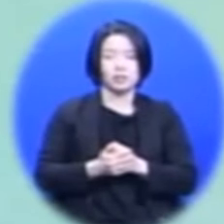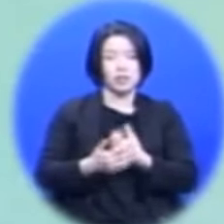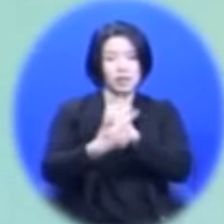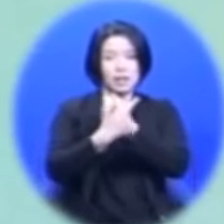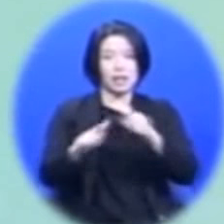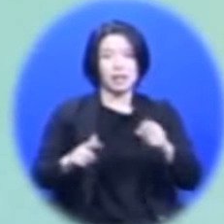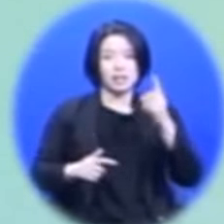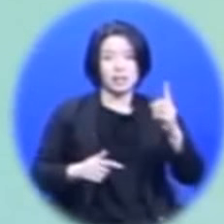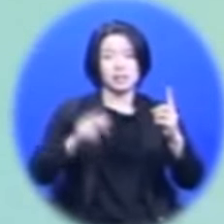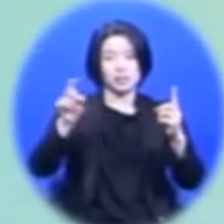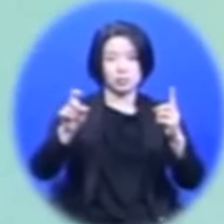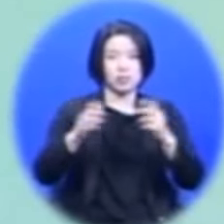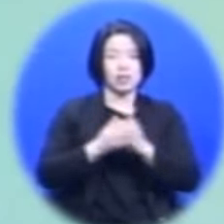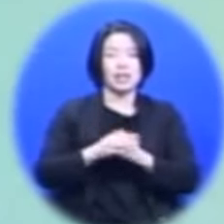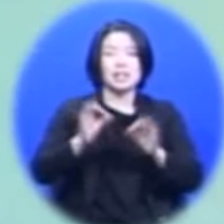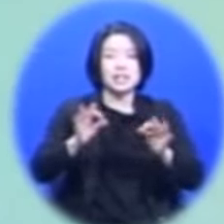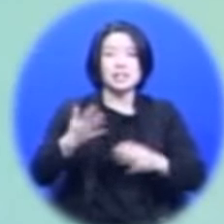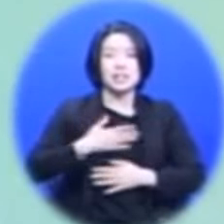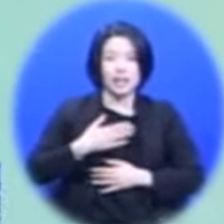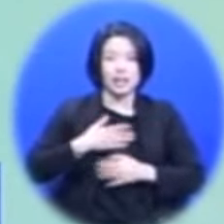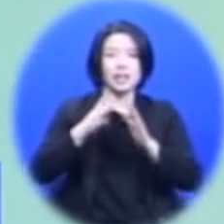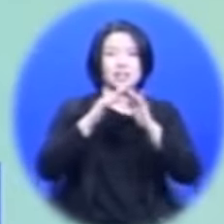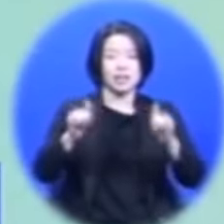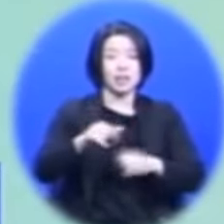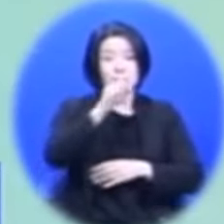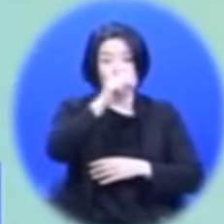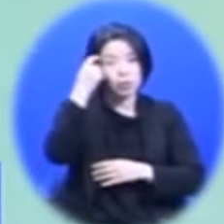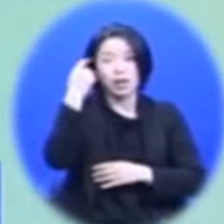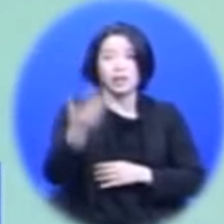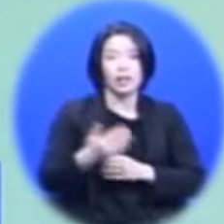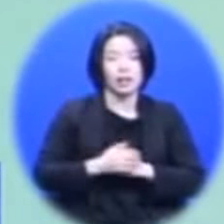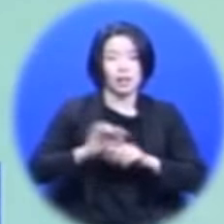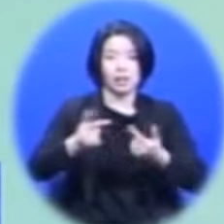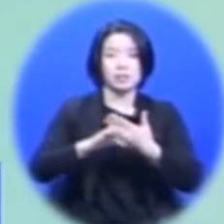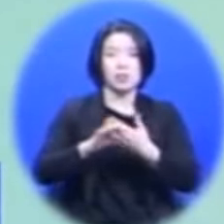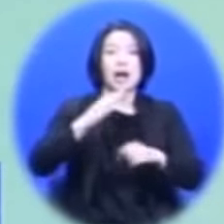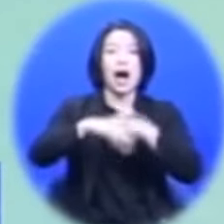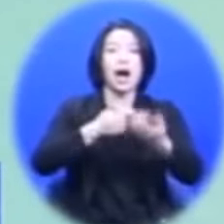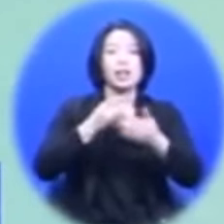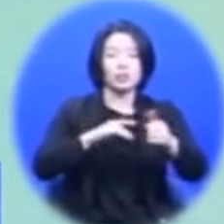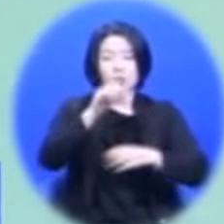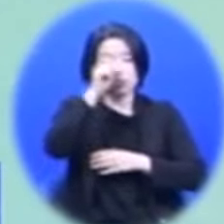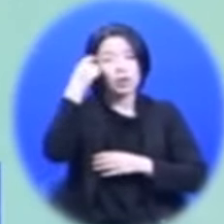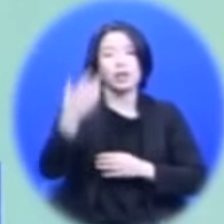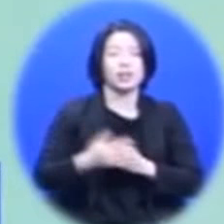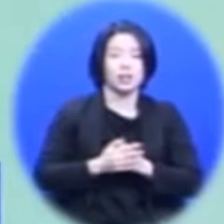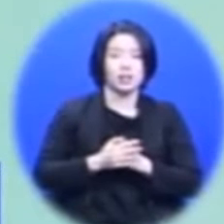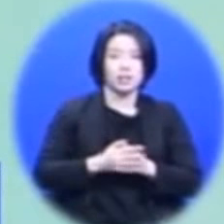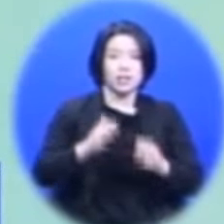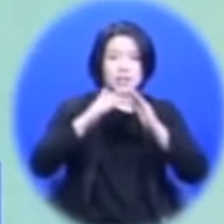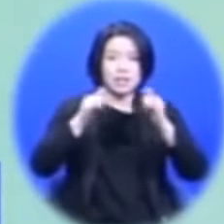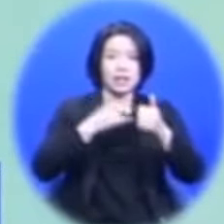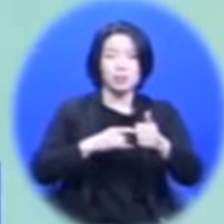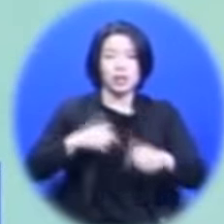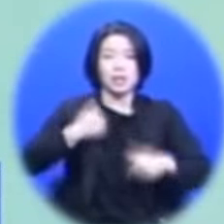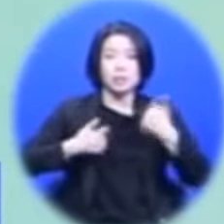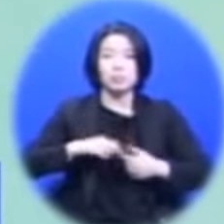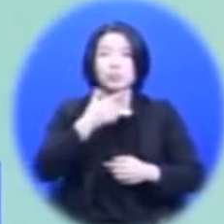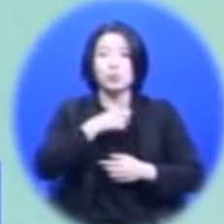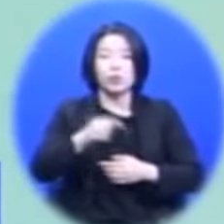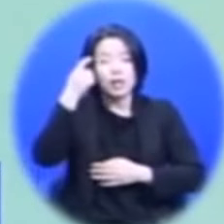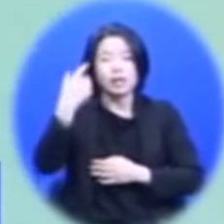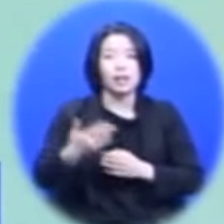갈라디아서 1장 10절에 이제 내가 사람들에게 좋게 하랴, 하나님께 좋게 하랴, 사람들에게 기쁨을 구하랴,